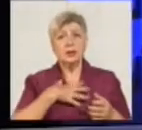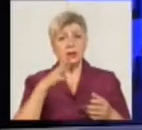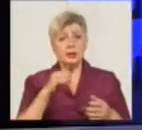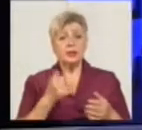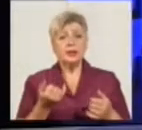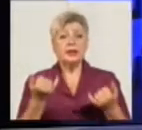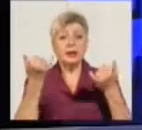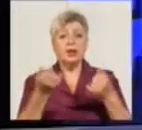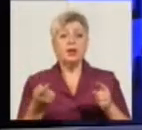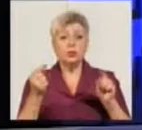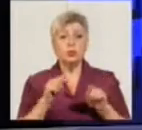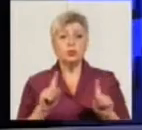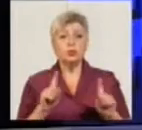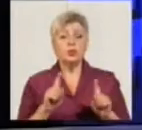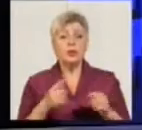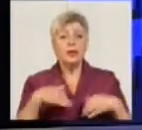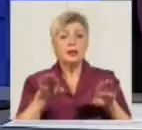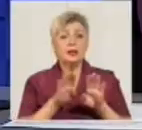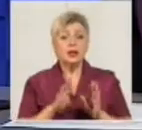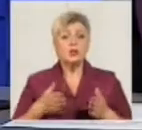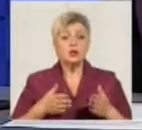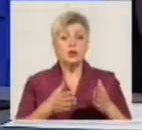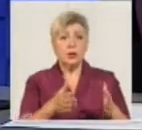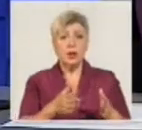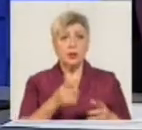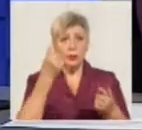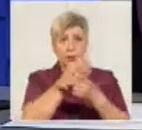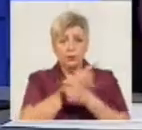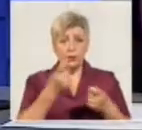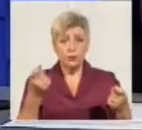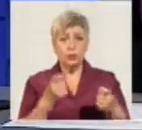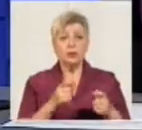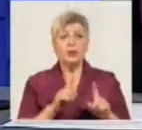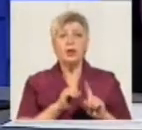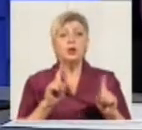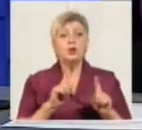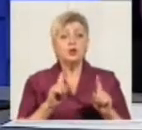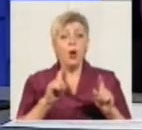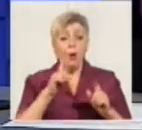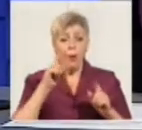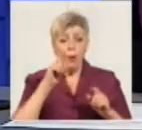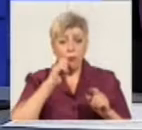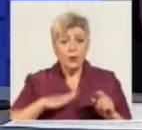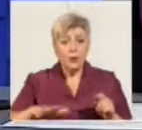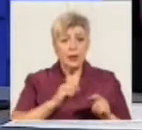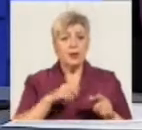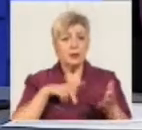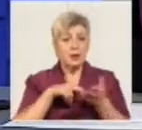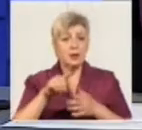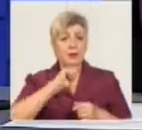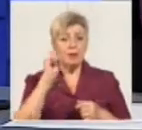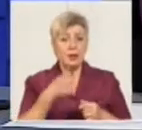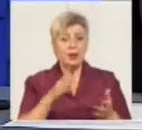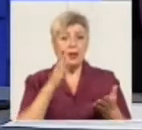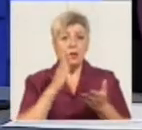щоб таким шляхом повідомити всім, хто буде дивитись на цю дошку, що в країні йде війна, що є проблема, є